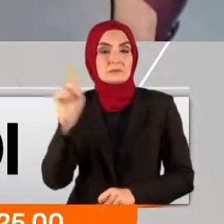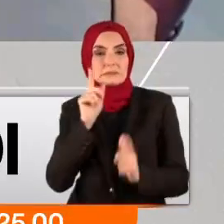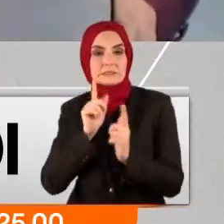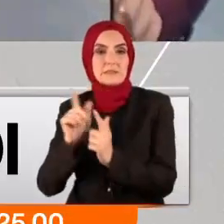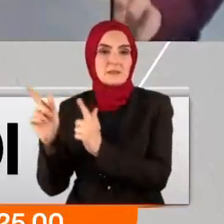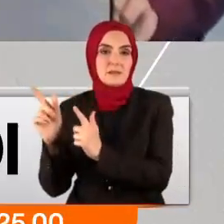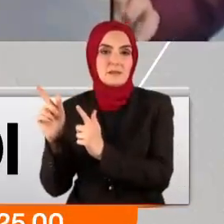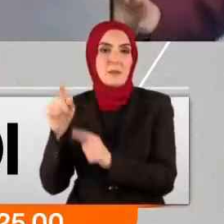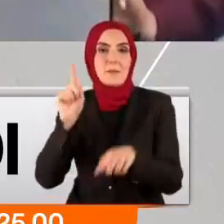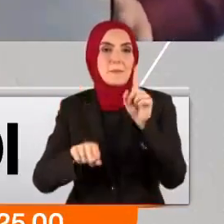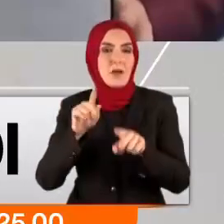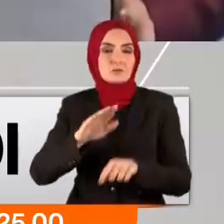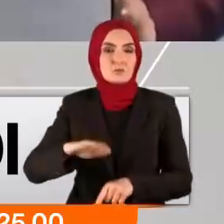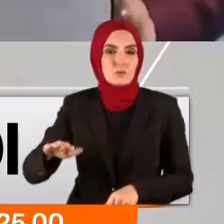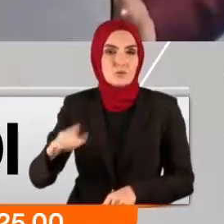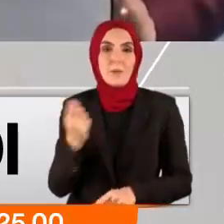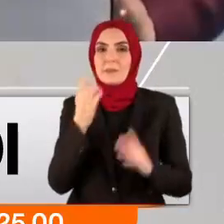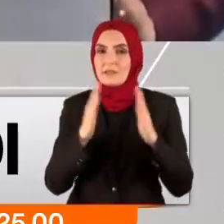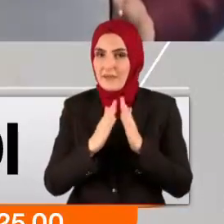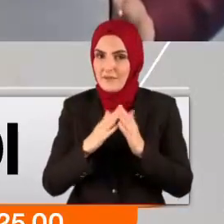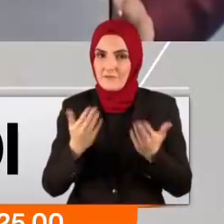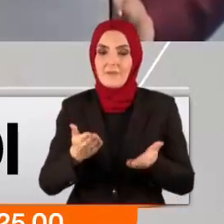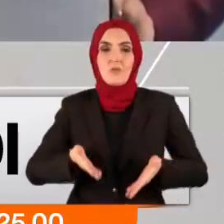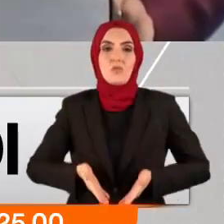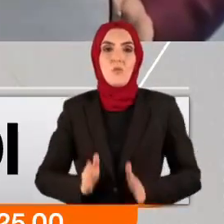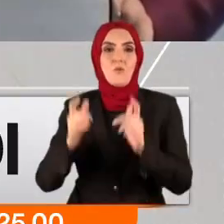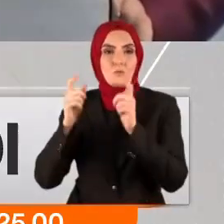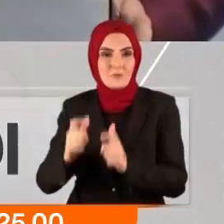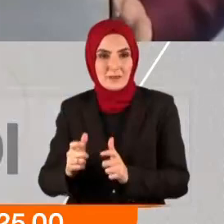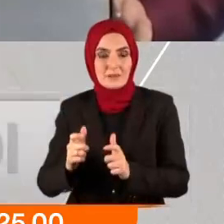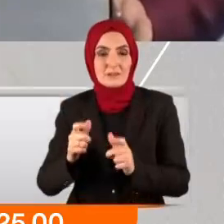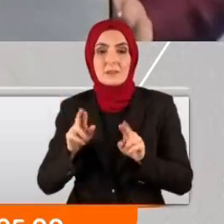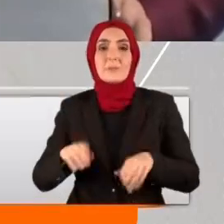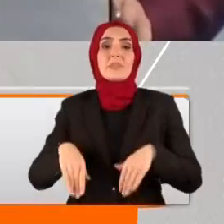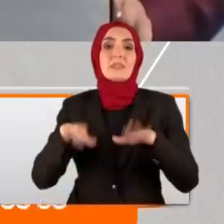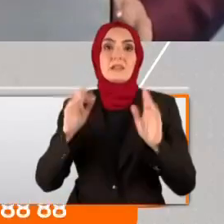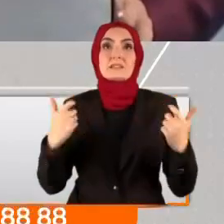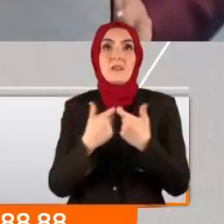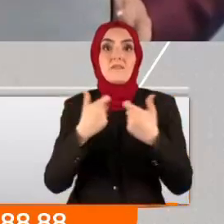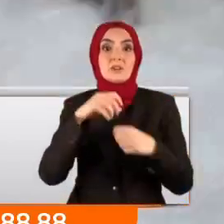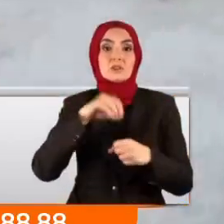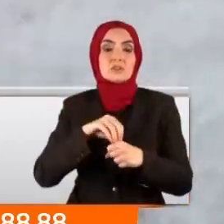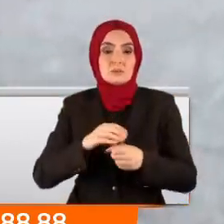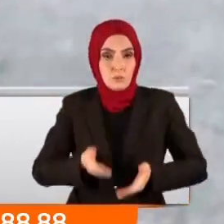da doğumhaneden ziyade savaşta doğduğunun farkında mıyız?